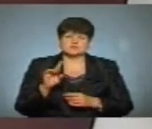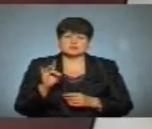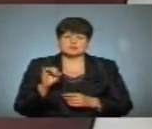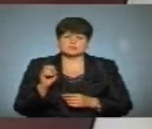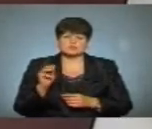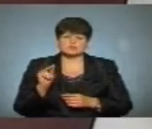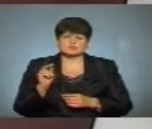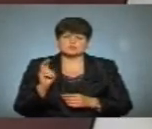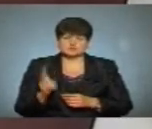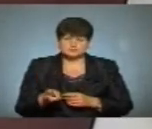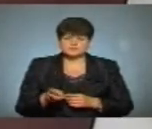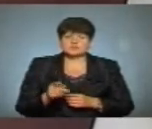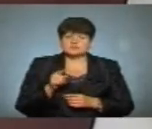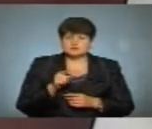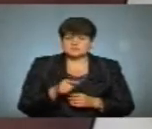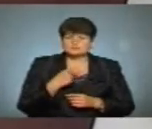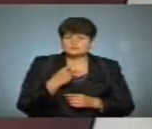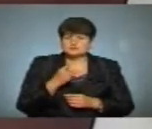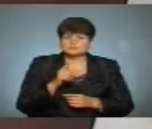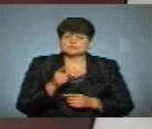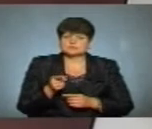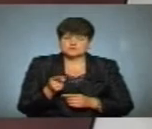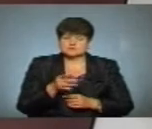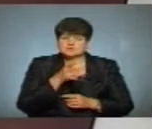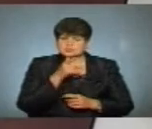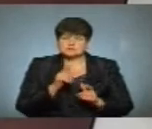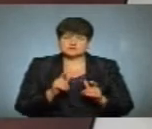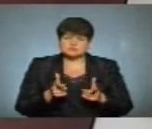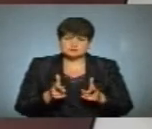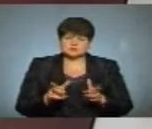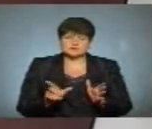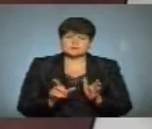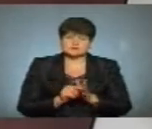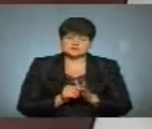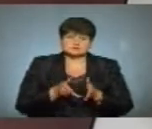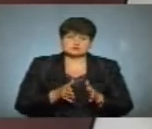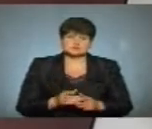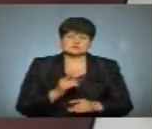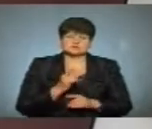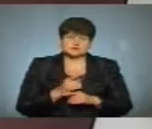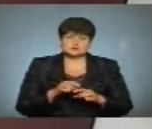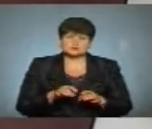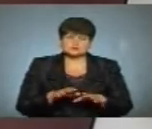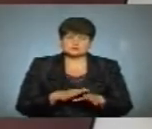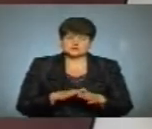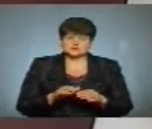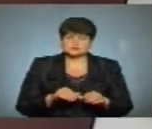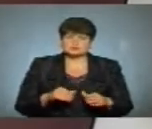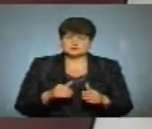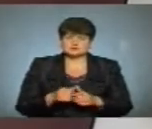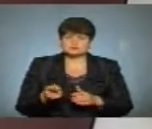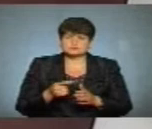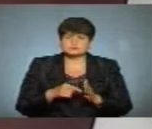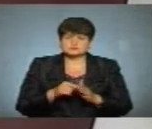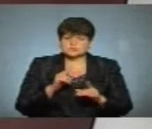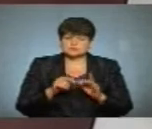системі місцевих петицій. За її словами, у Тернополі на час карантину партнерські пологи заборонили рішенням виконавчого комітету Тернопільської міської